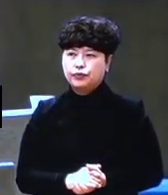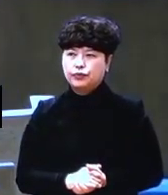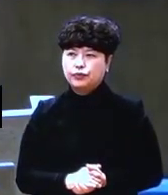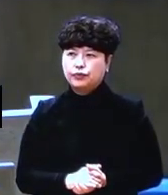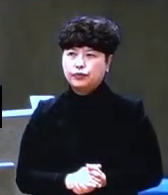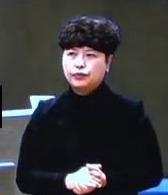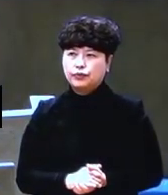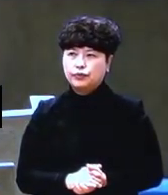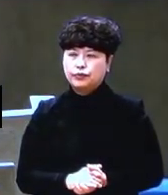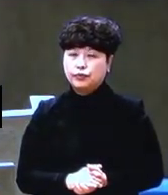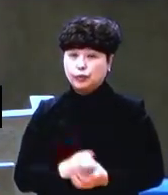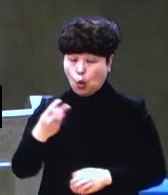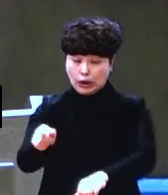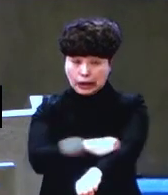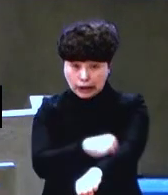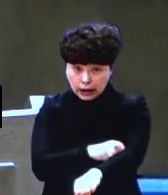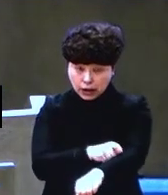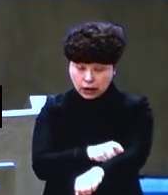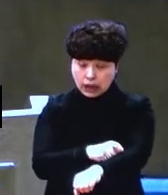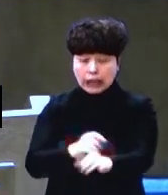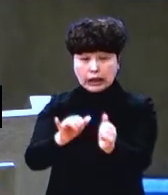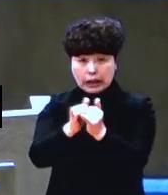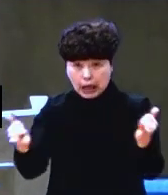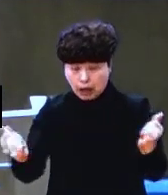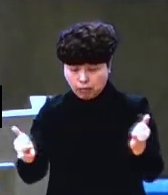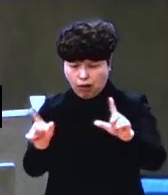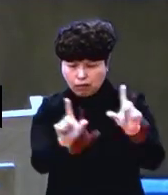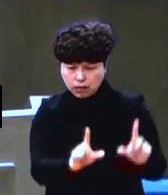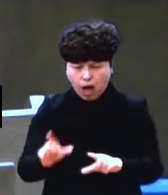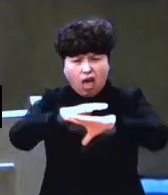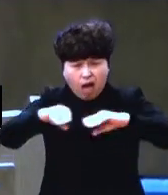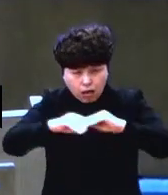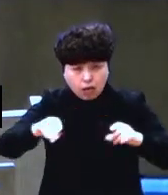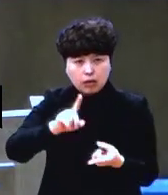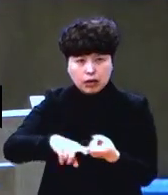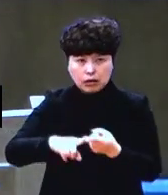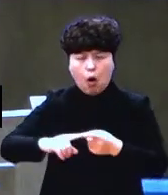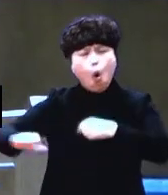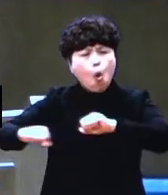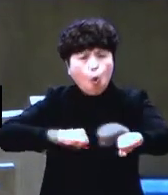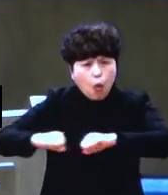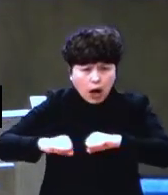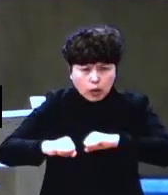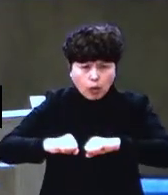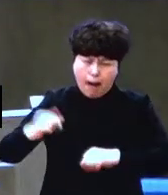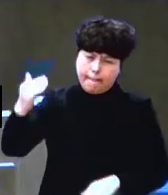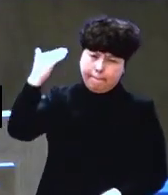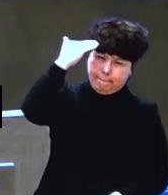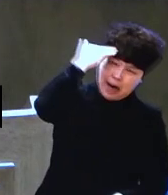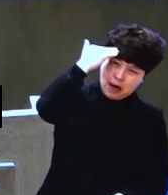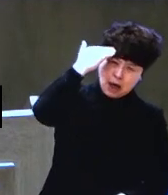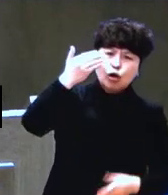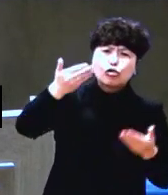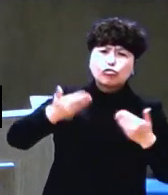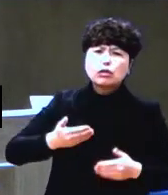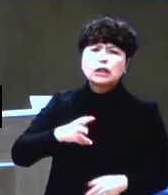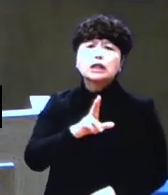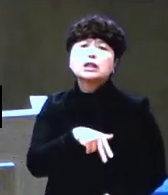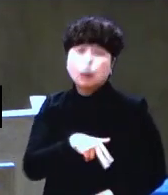특히 민생현황 해결에 필요한 상임위 활동을 방해했던